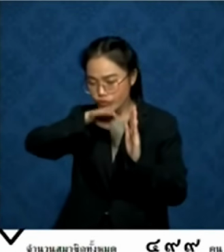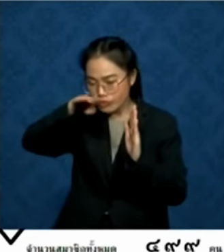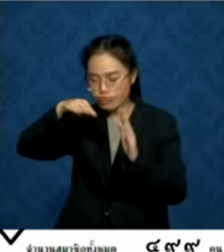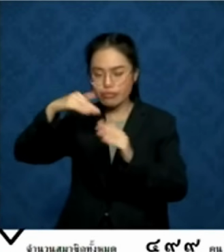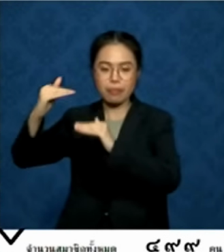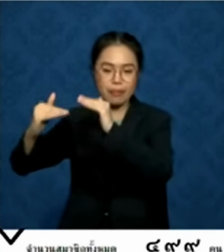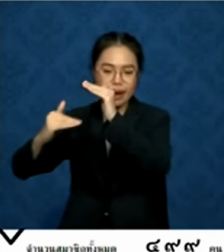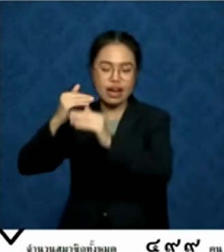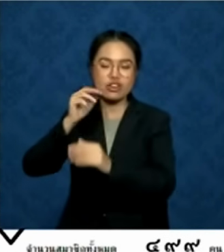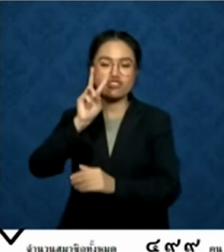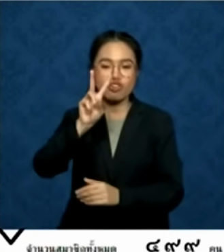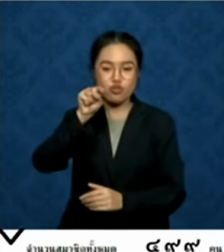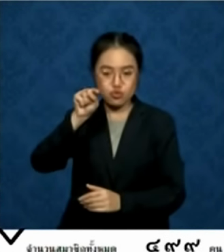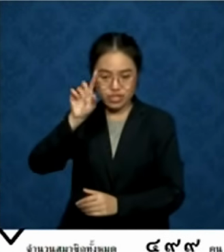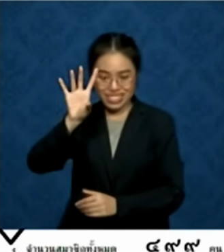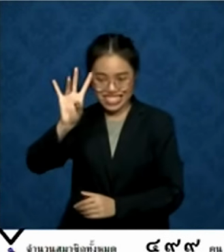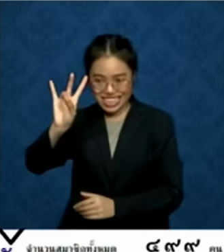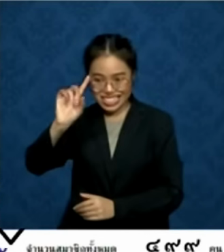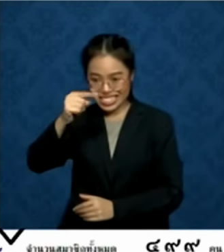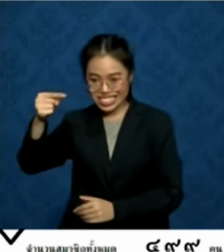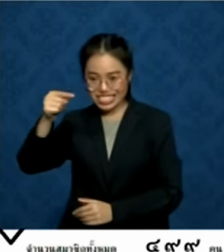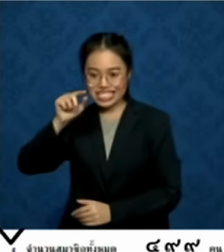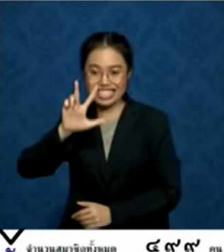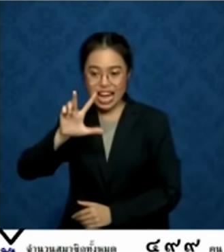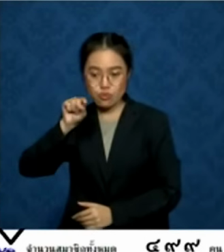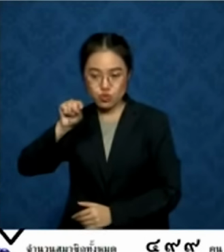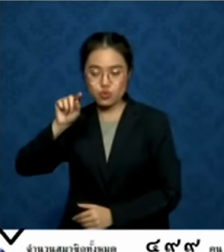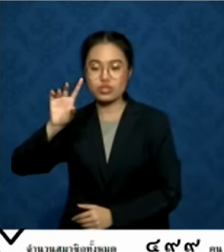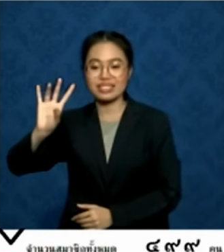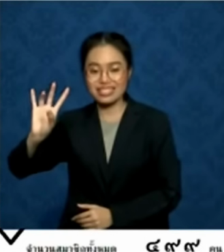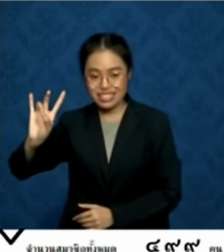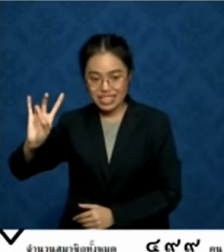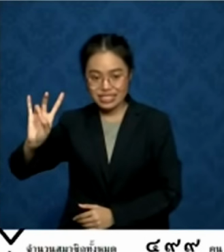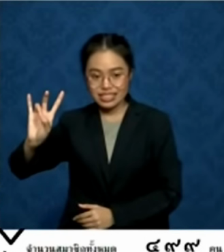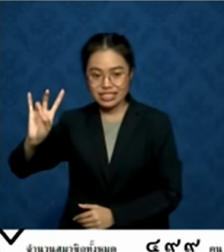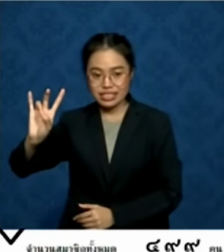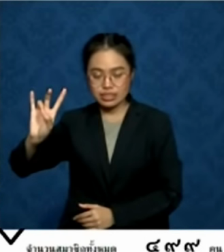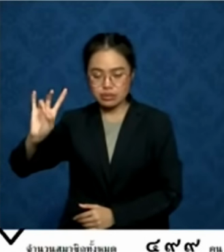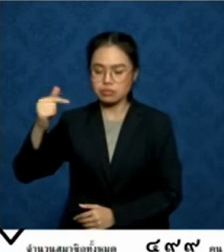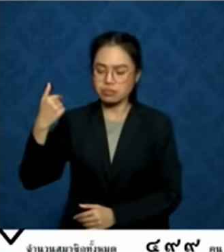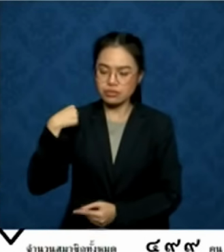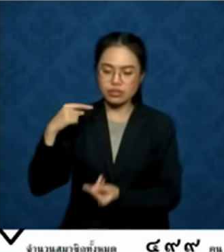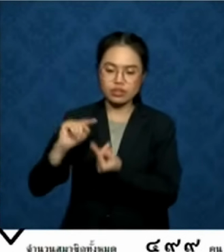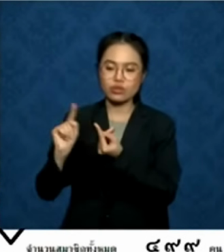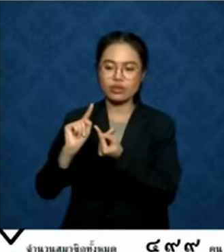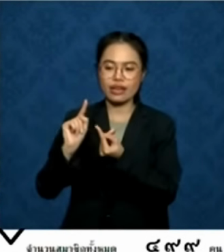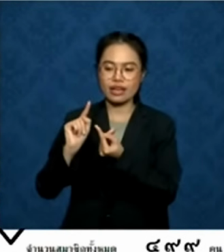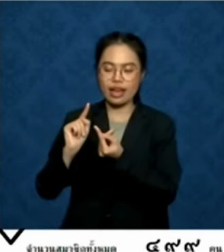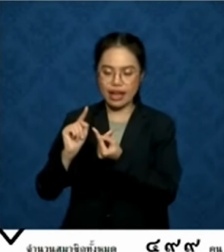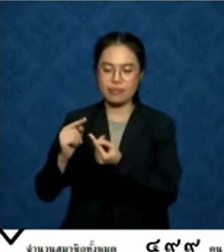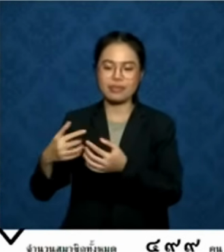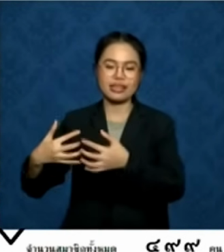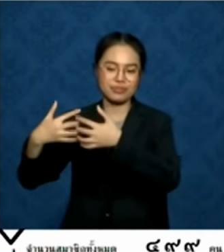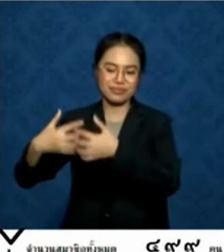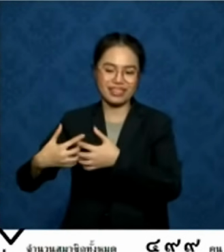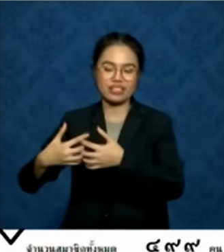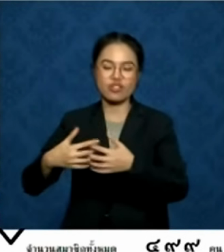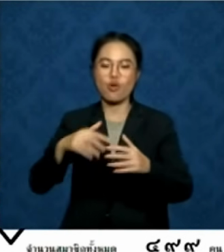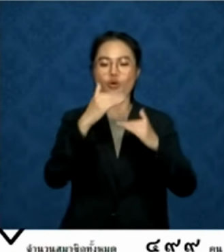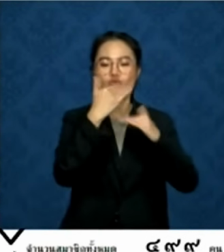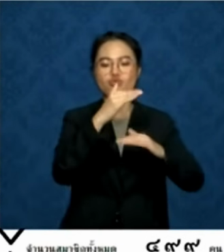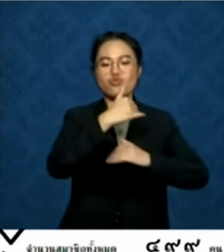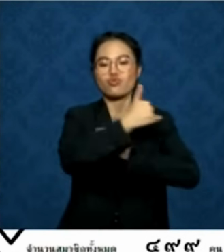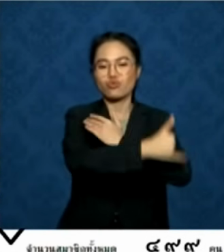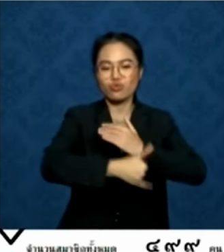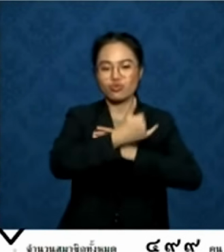2.7 ถึง 3.7 โดยมีปัจจัยสนับสนุนจากการขยายตัวของภาคการส่งออกการอุปโภคบริโ